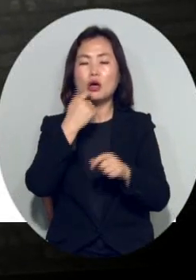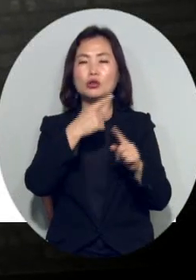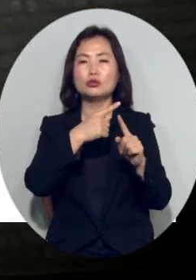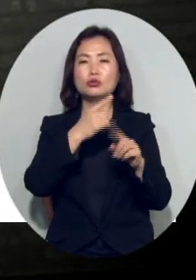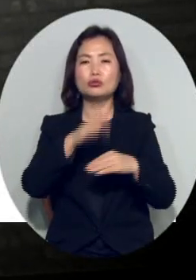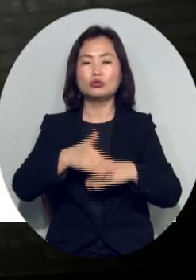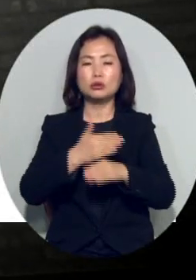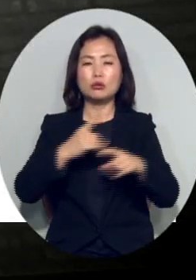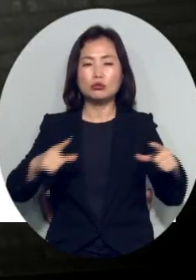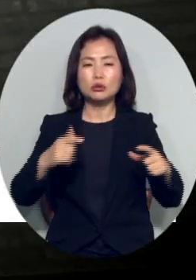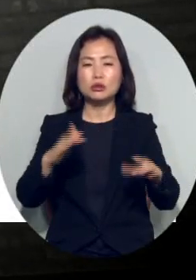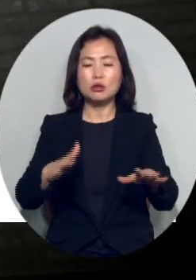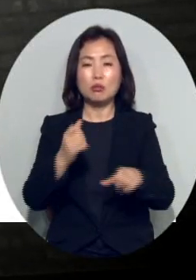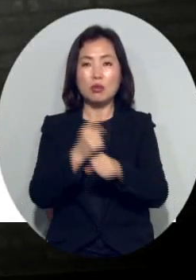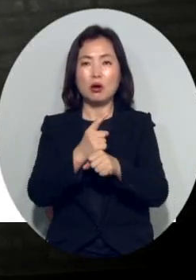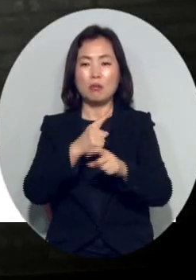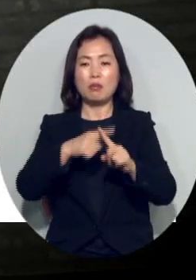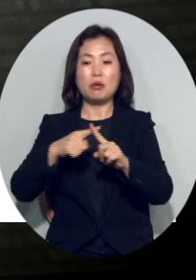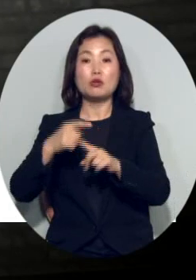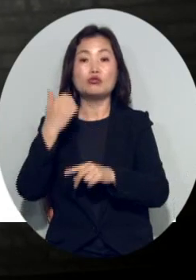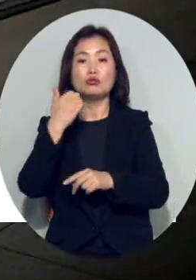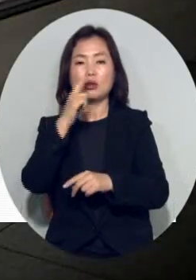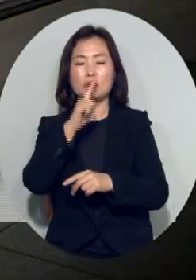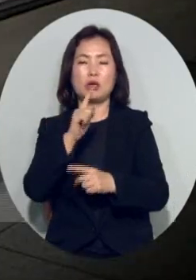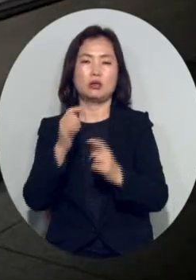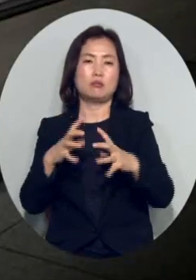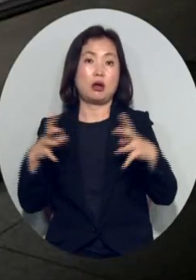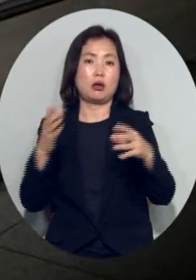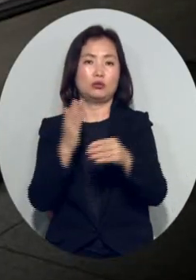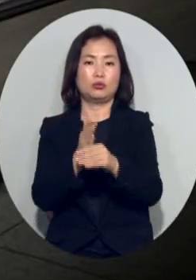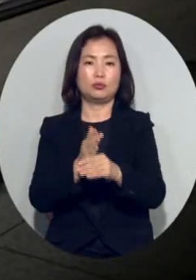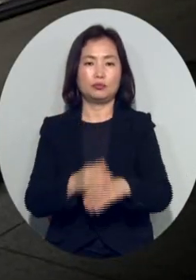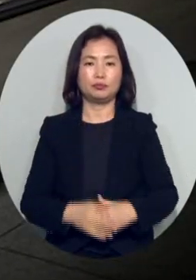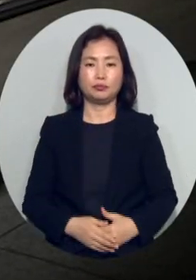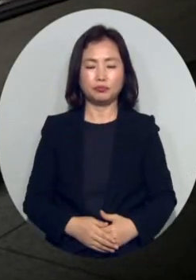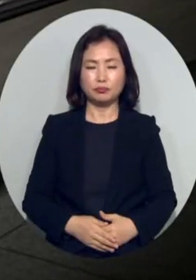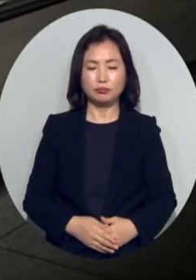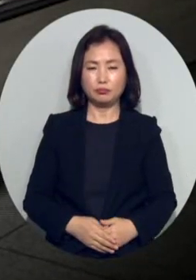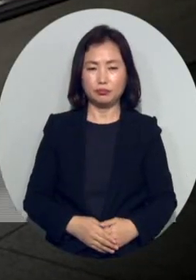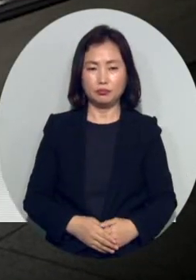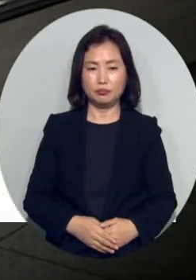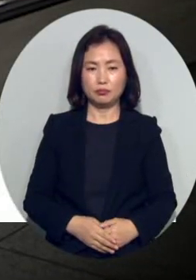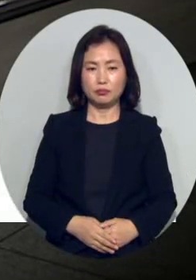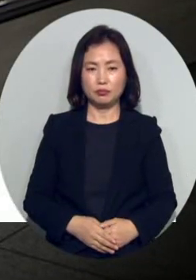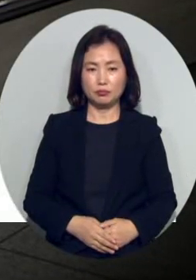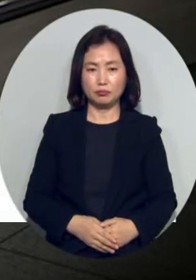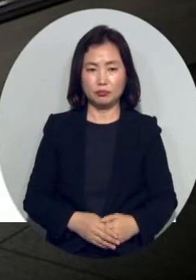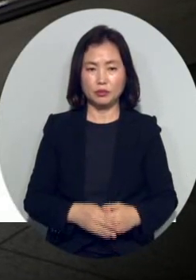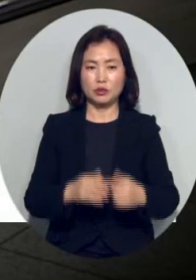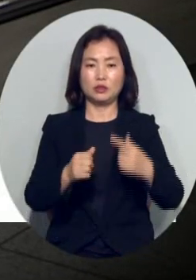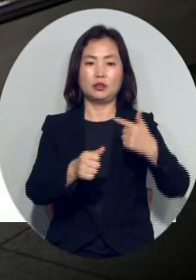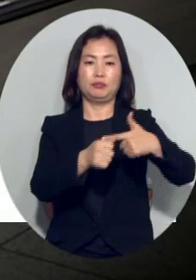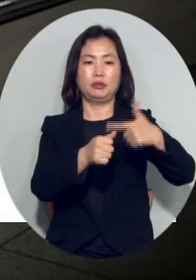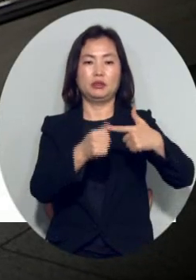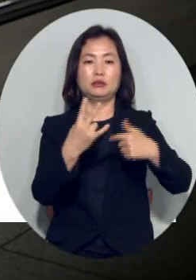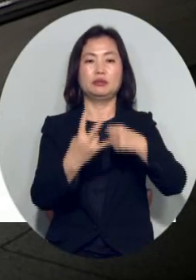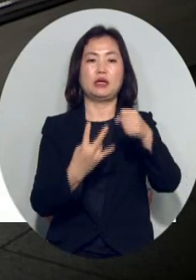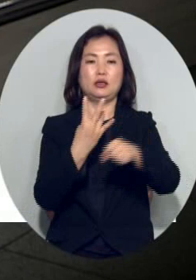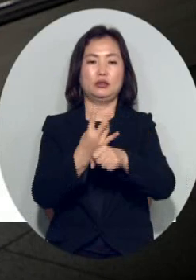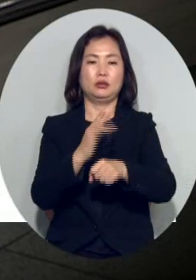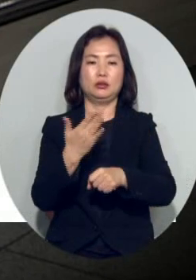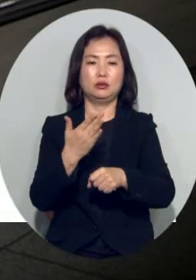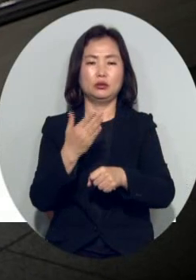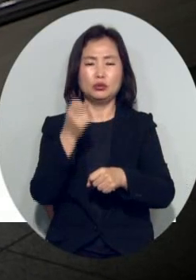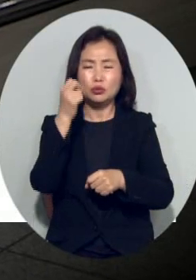으 머리고 심어 겁니다 내셨다 페이 14장 이에요 갱